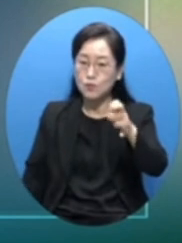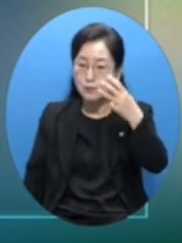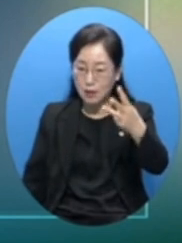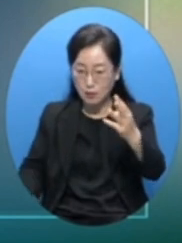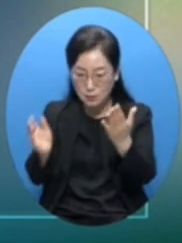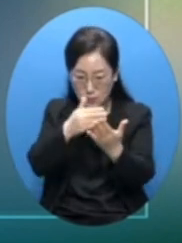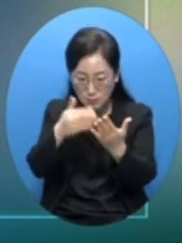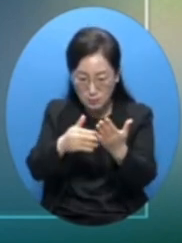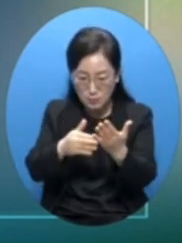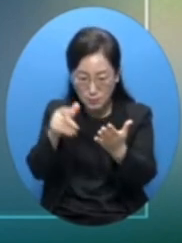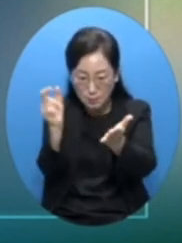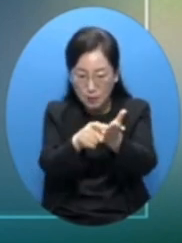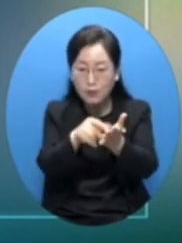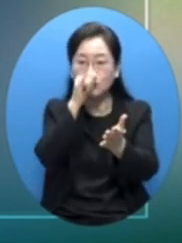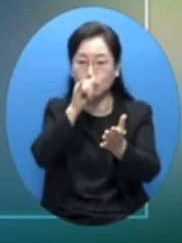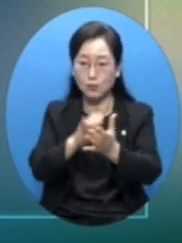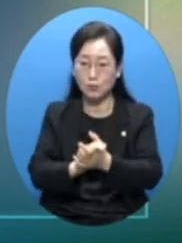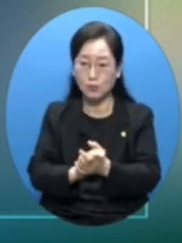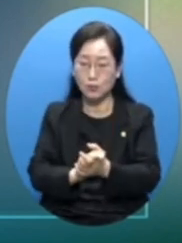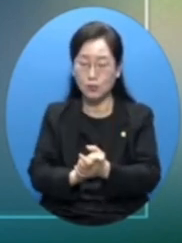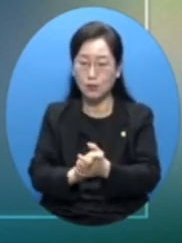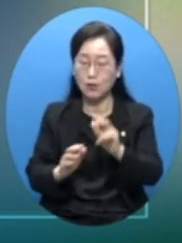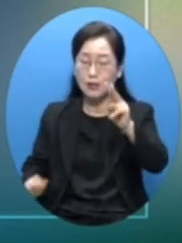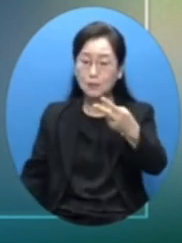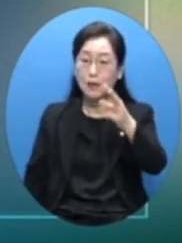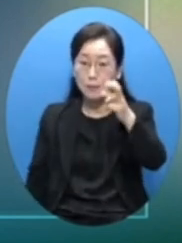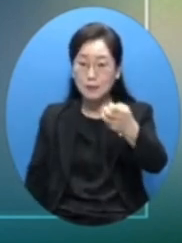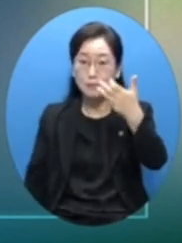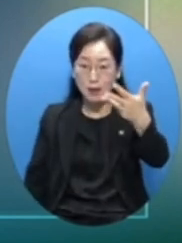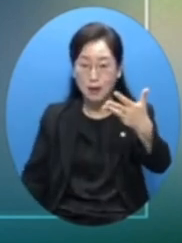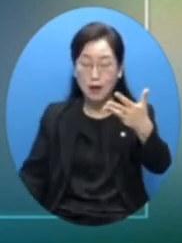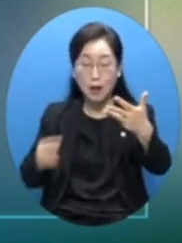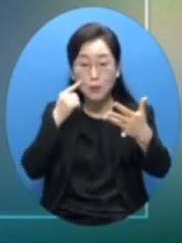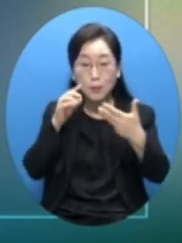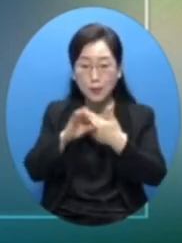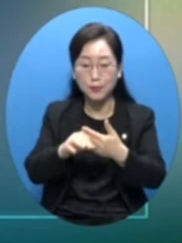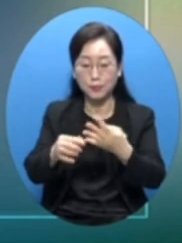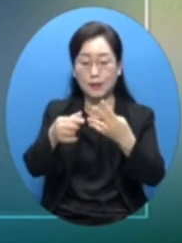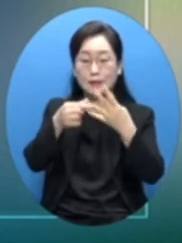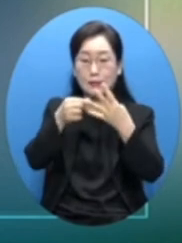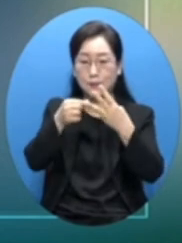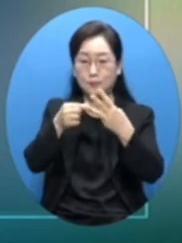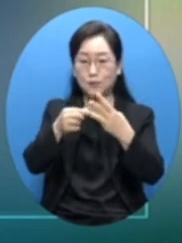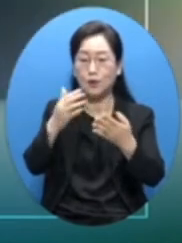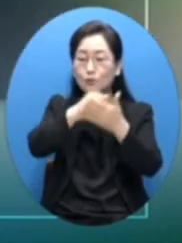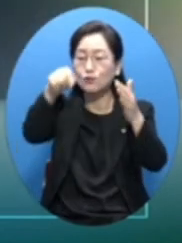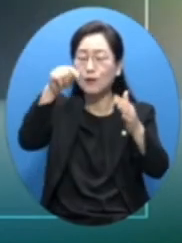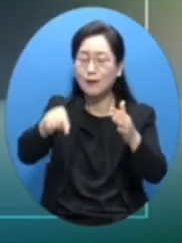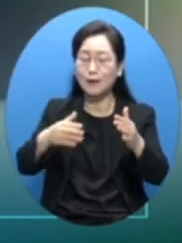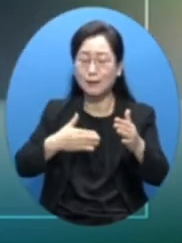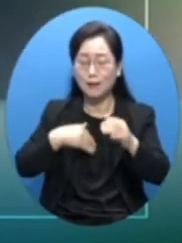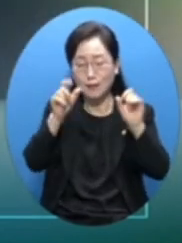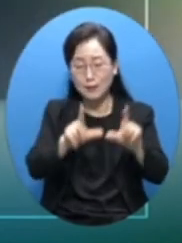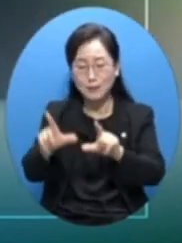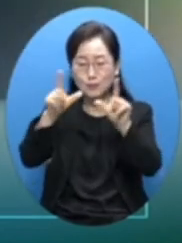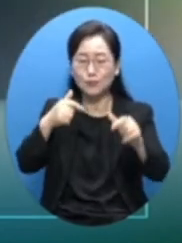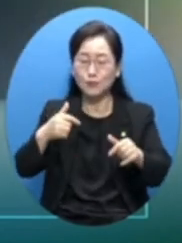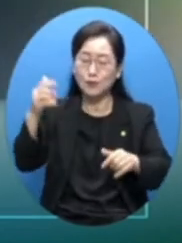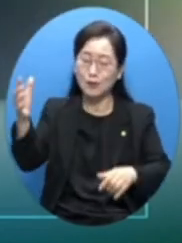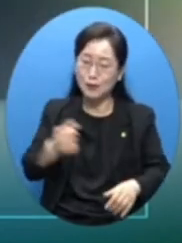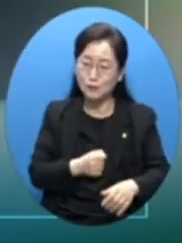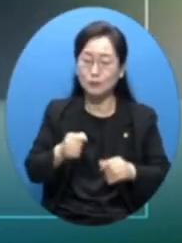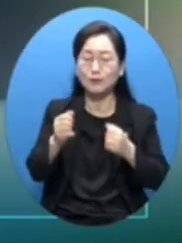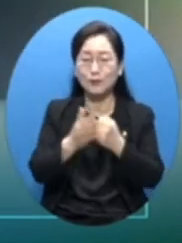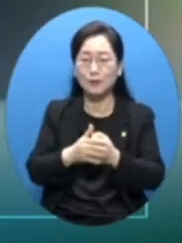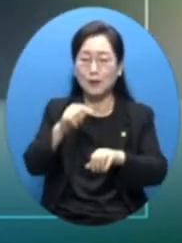들어있는데 그 찬송가 288장에 이런 가사가 있습니다. 3절에 주 안의 기쁨 누림으로 마음의